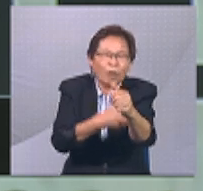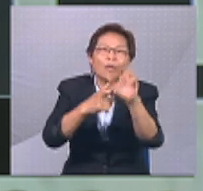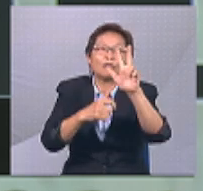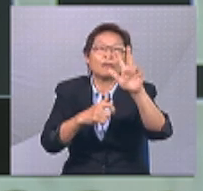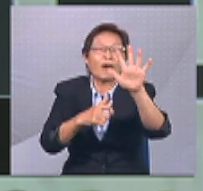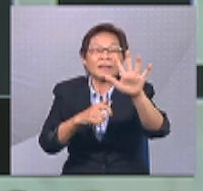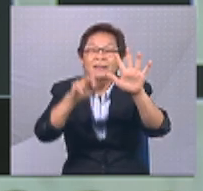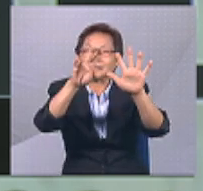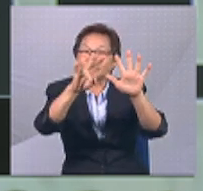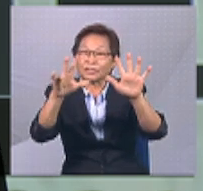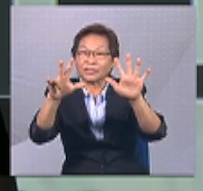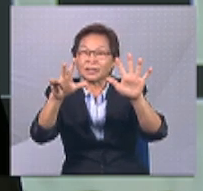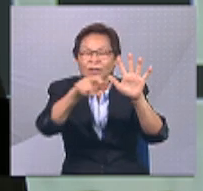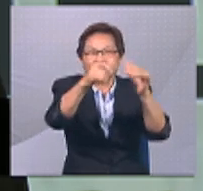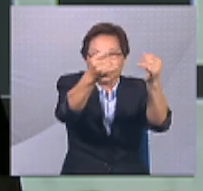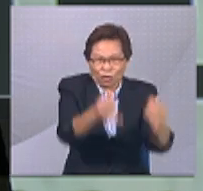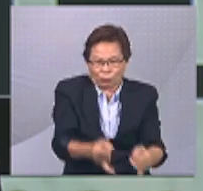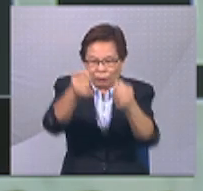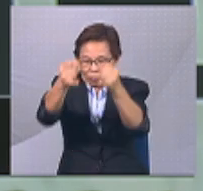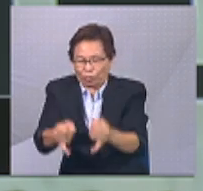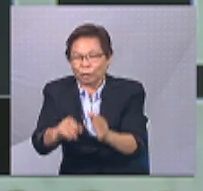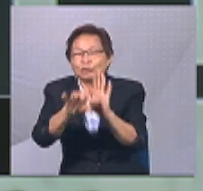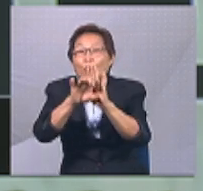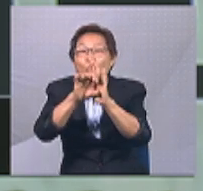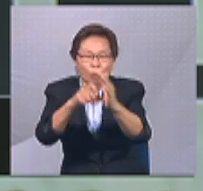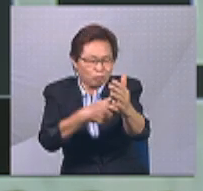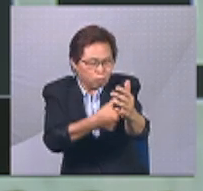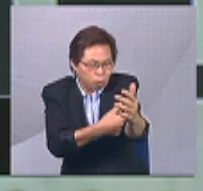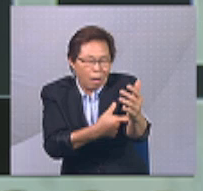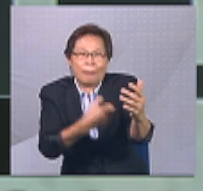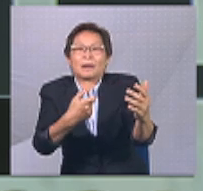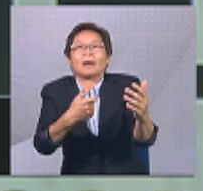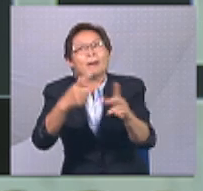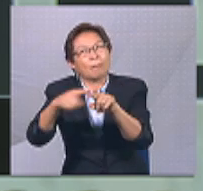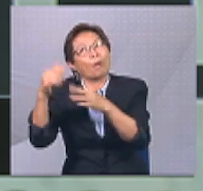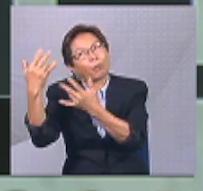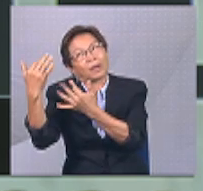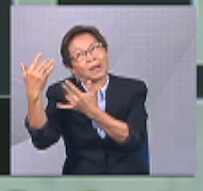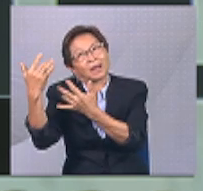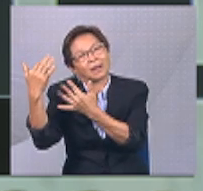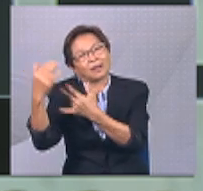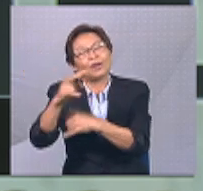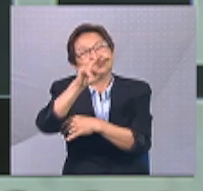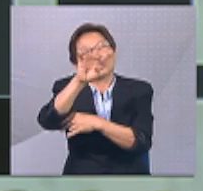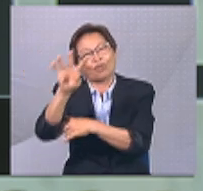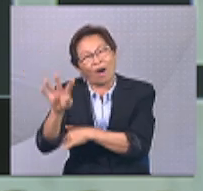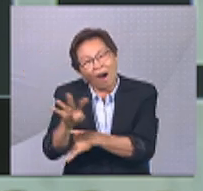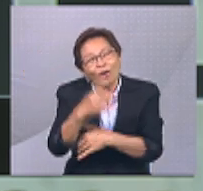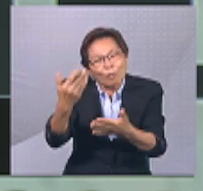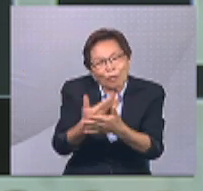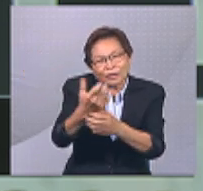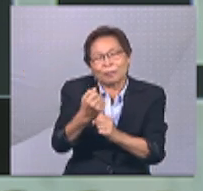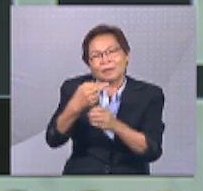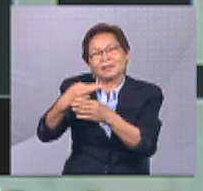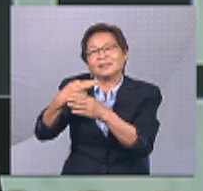573 individual sample, 573, but we have to wait for 24 hours before we can get the results, because